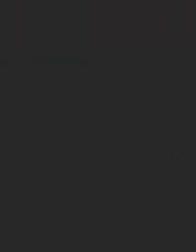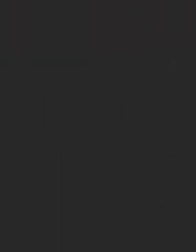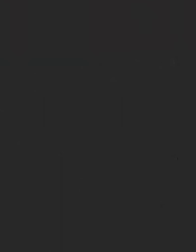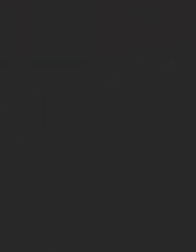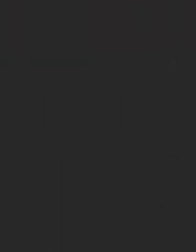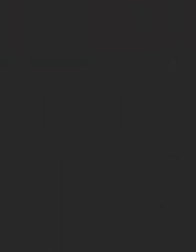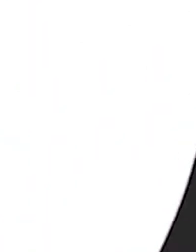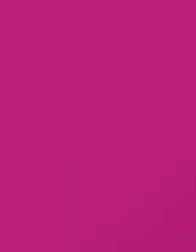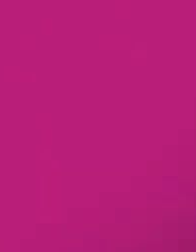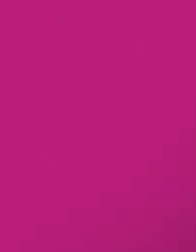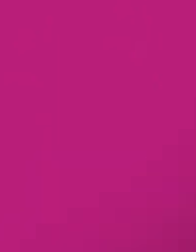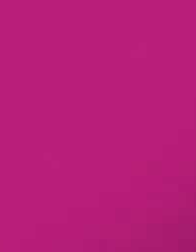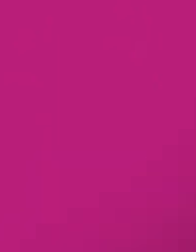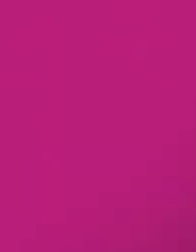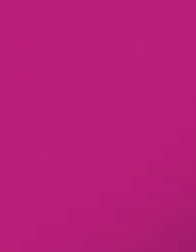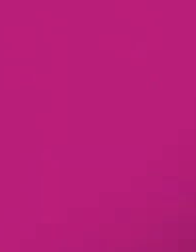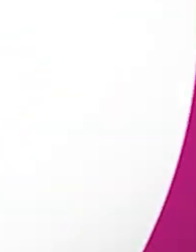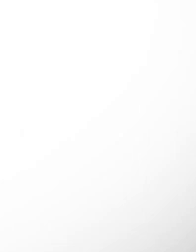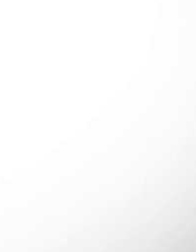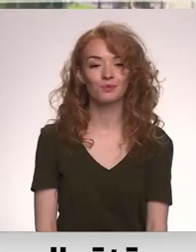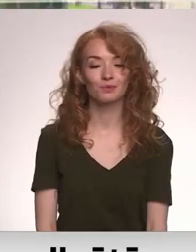Re, viss ēters ir te!